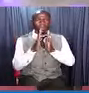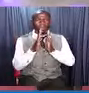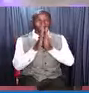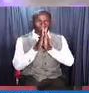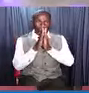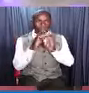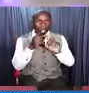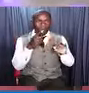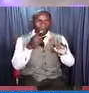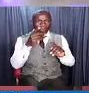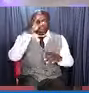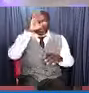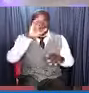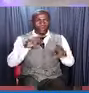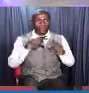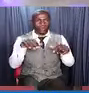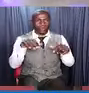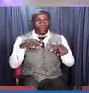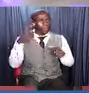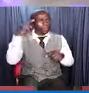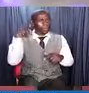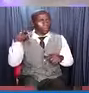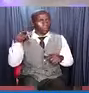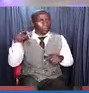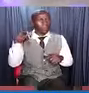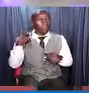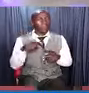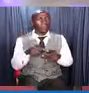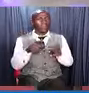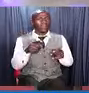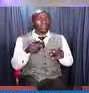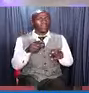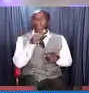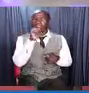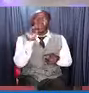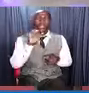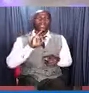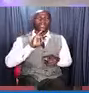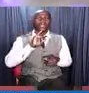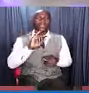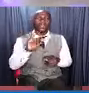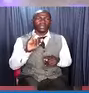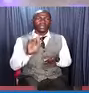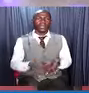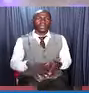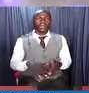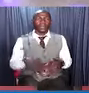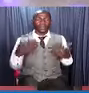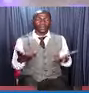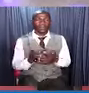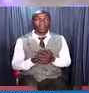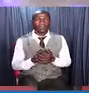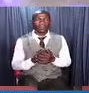Aombalo Mungu amtimizie. For God to do whatever they pray for. Lakini siri ni hii. But this is the secret.